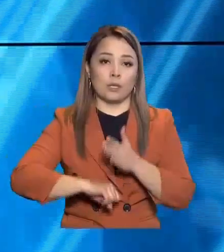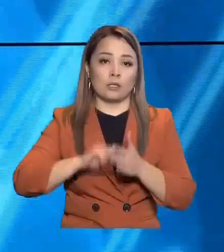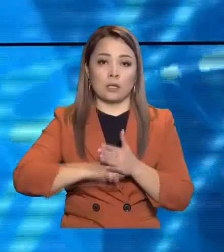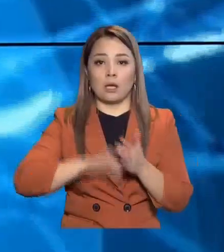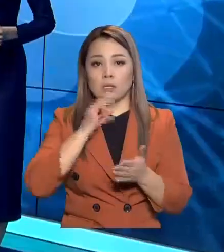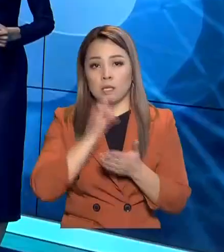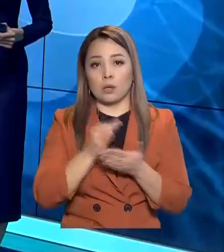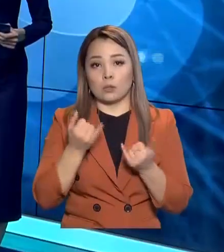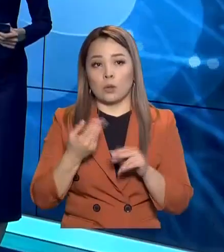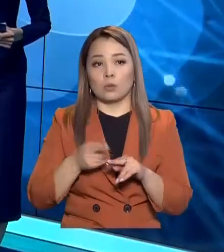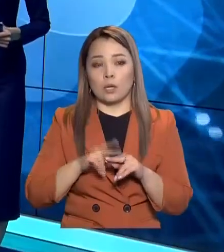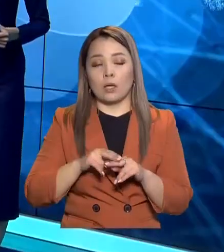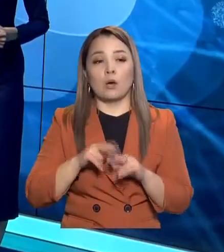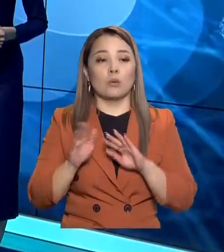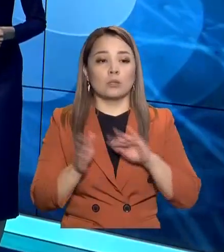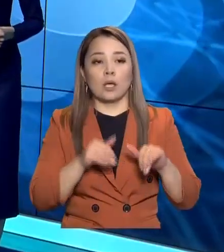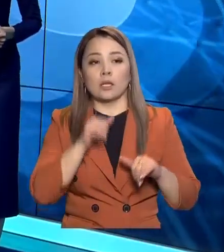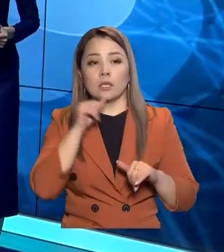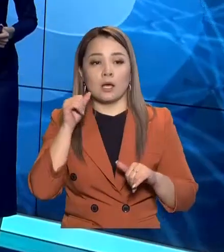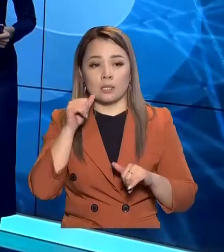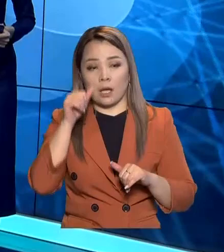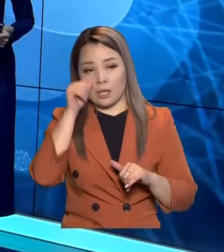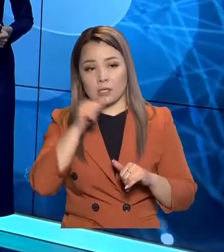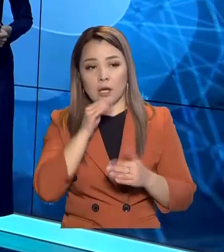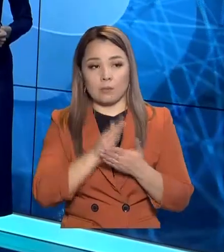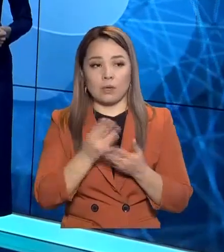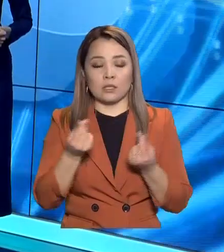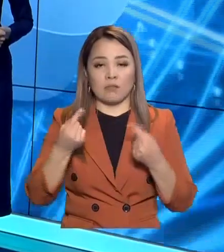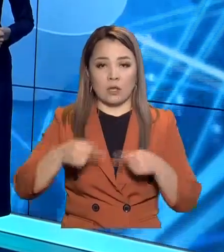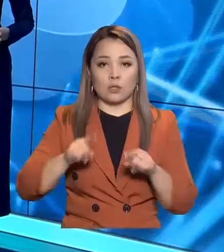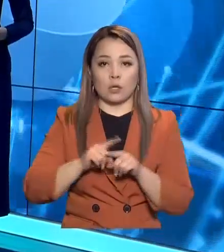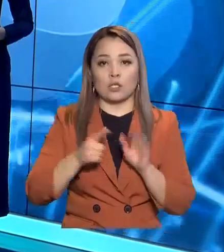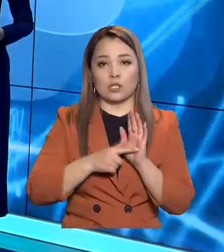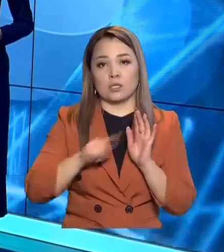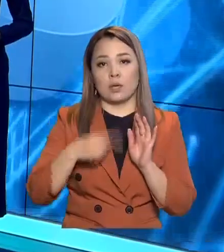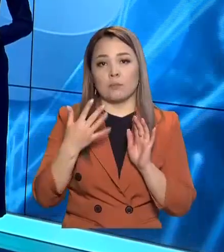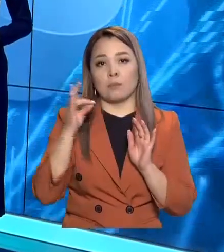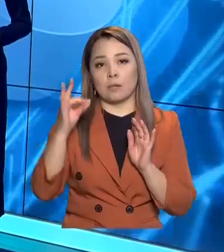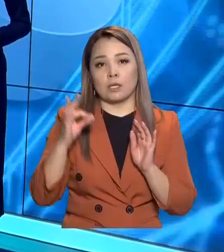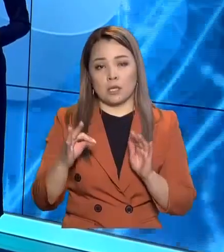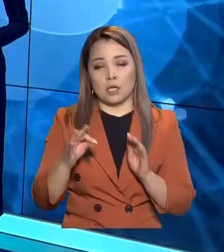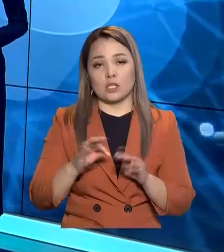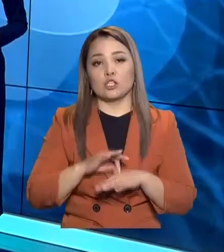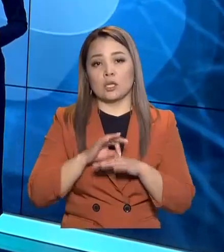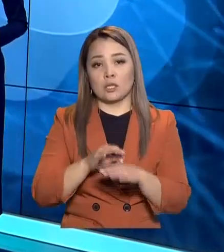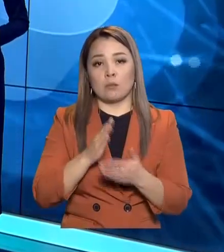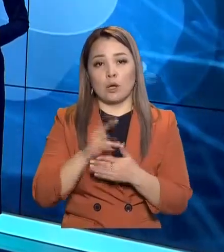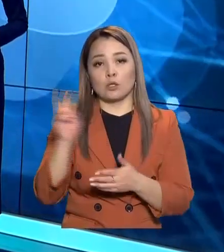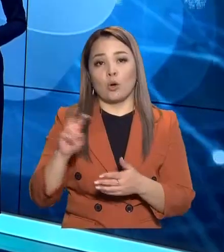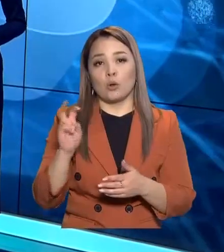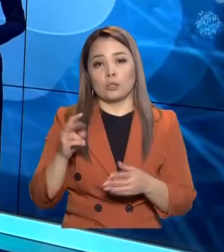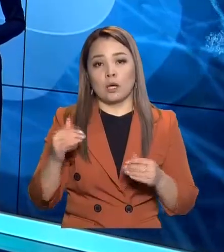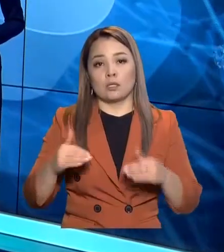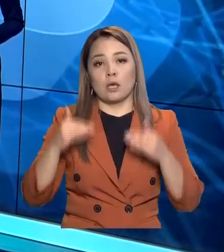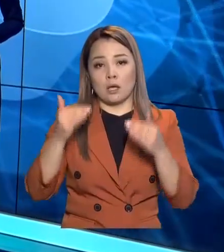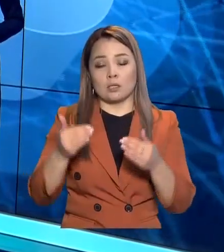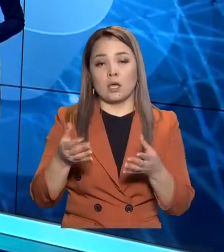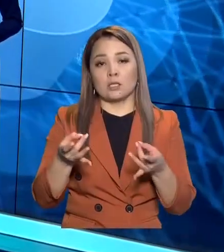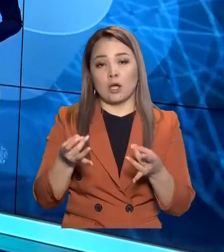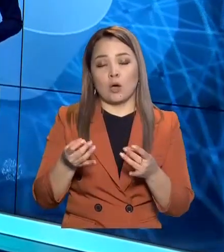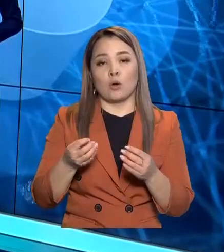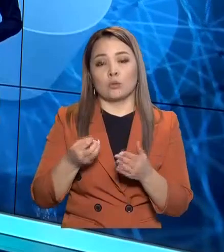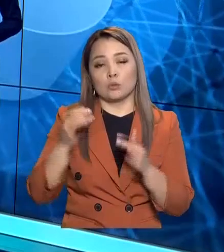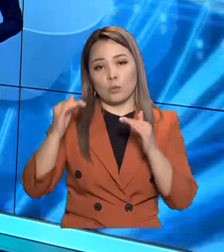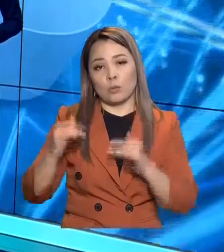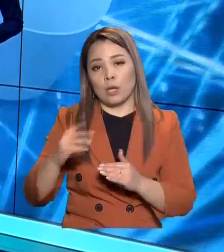дейді. Өткен айда бұл елде инфляция 7,5%-ке жетіп, доллардың қымбаттап шикізат құнының төмендеуіне әкелген.